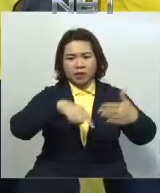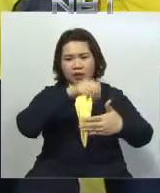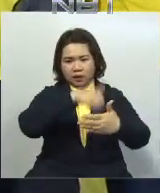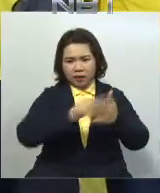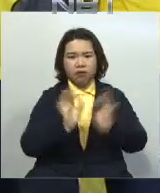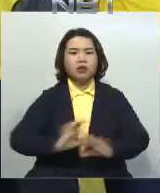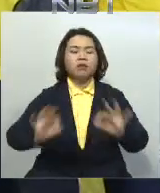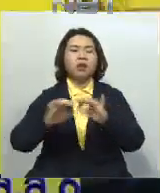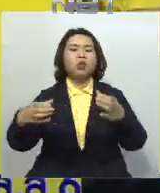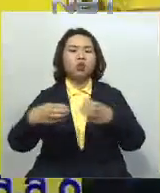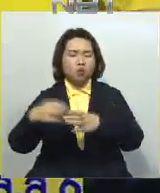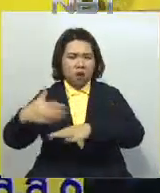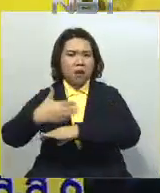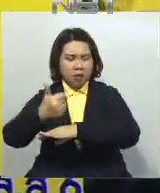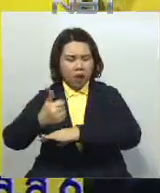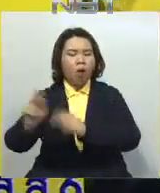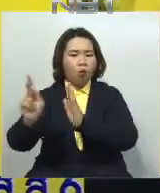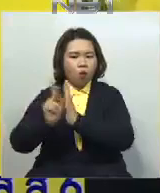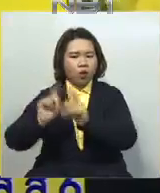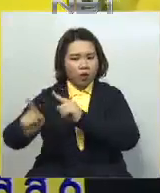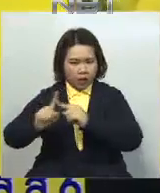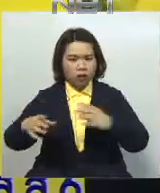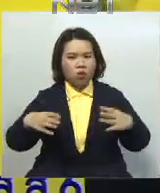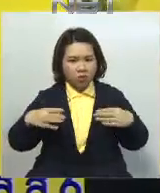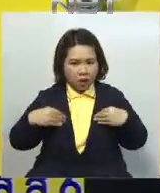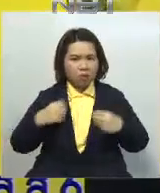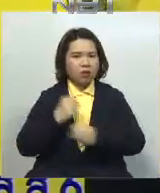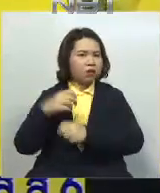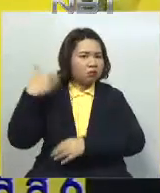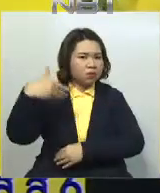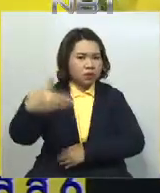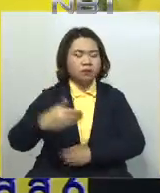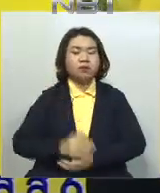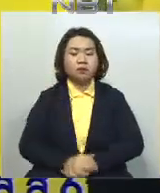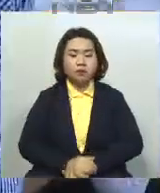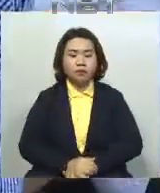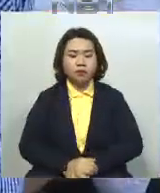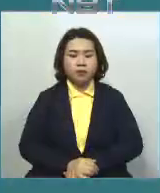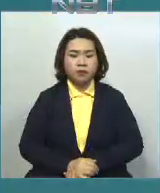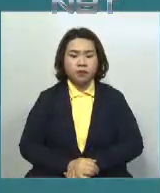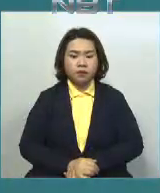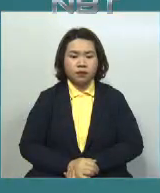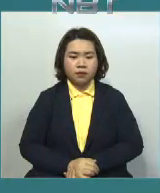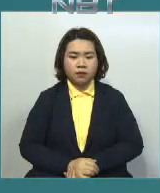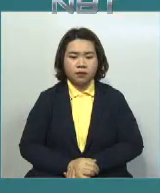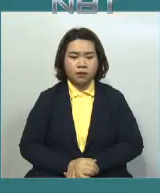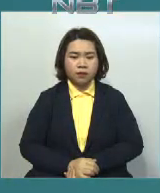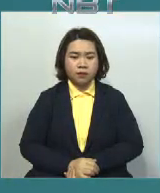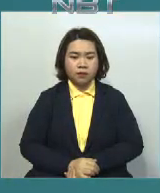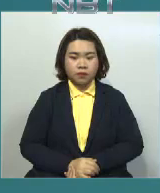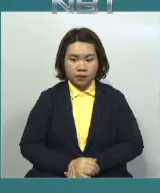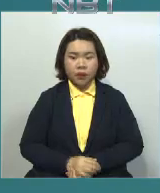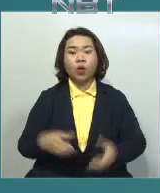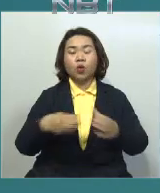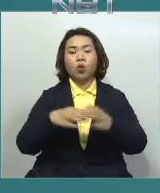ฉพาะกลุ่มนักการเมืองควรยอมรับกฎกติกาเพื่อให้บ้านเมืองเดินไปข้างหน้าในขณะเดียวกันค่ะก